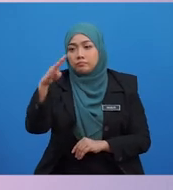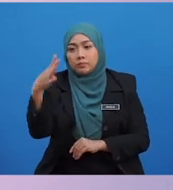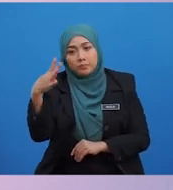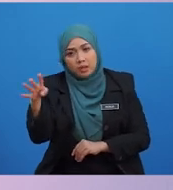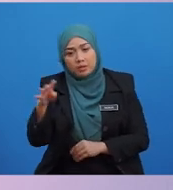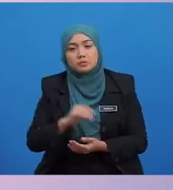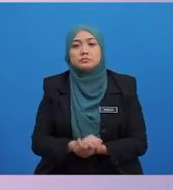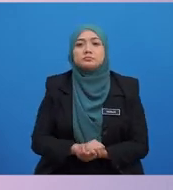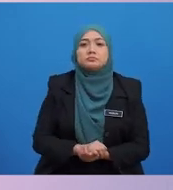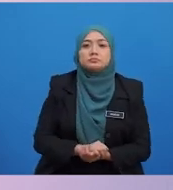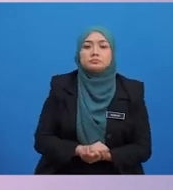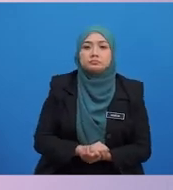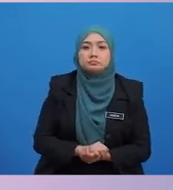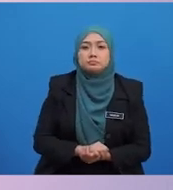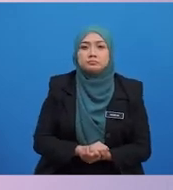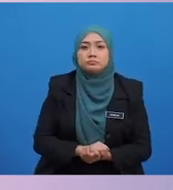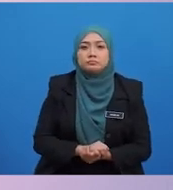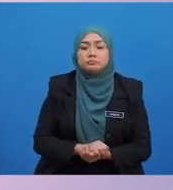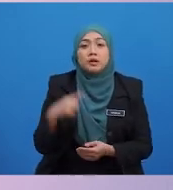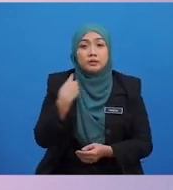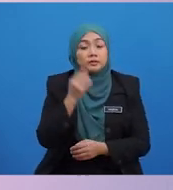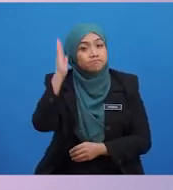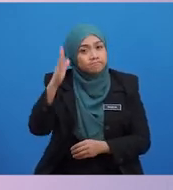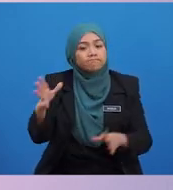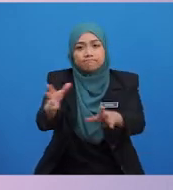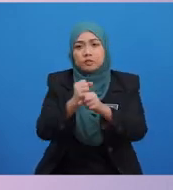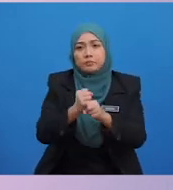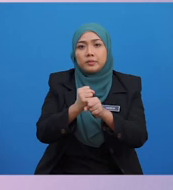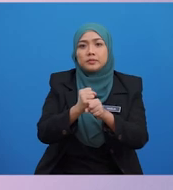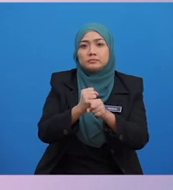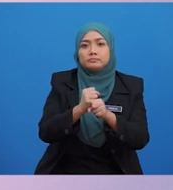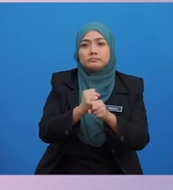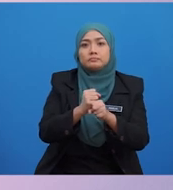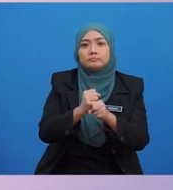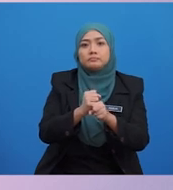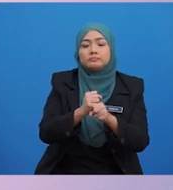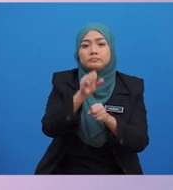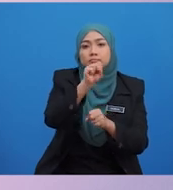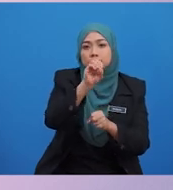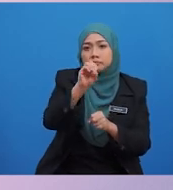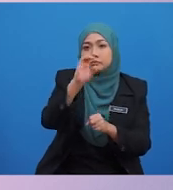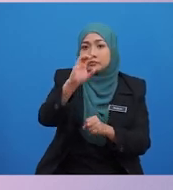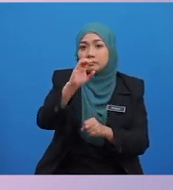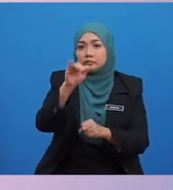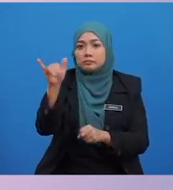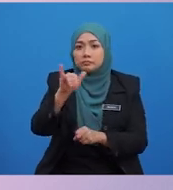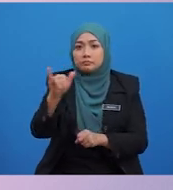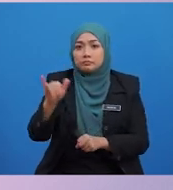selepas dimanipulasikan persamaan ini kita akan dapat size =